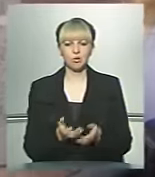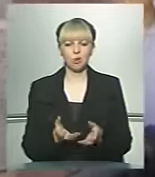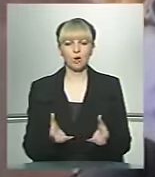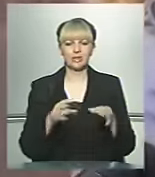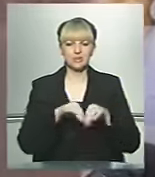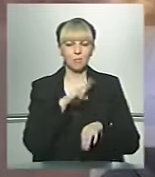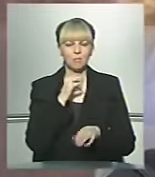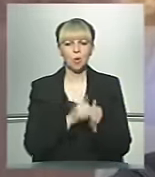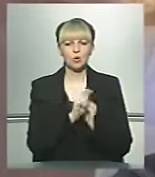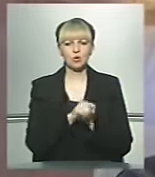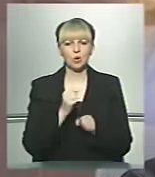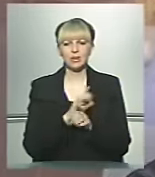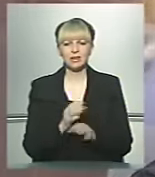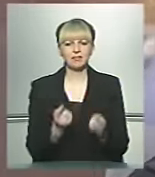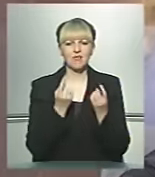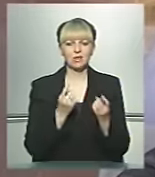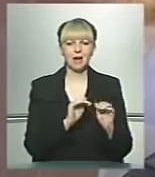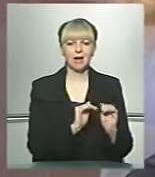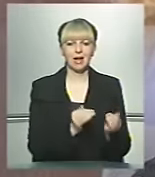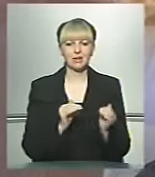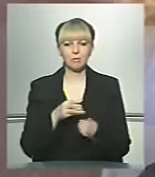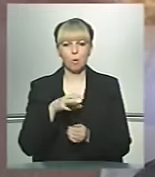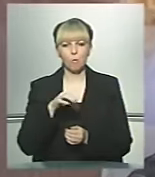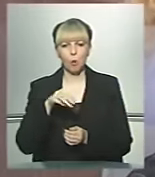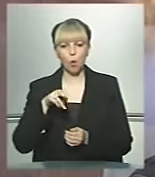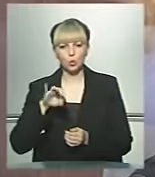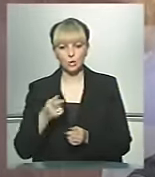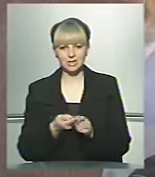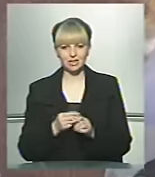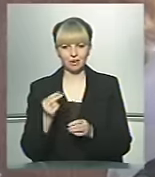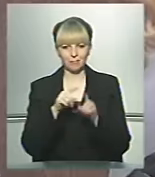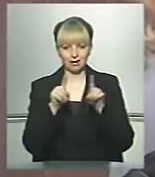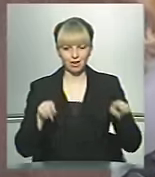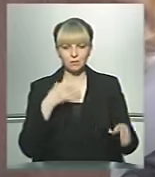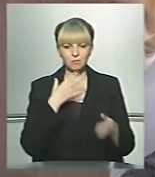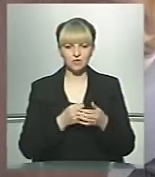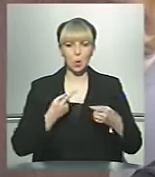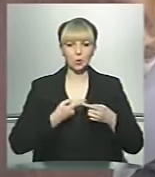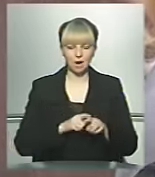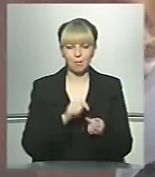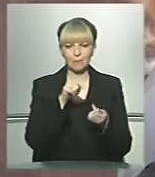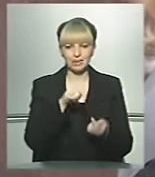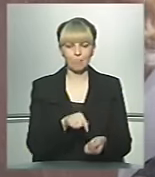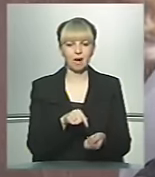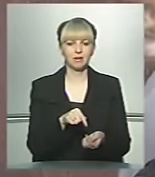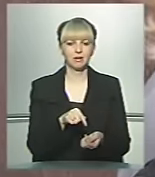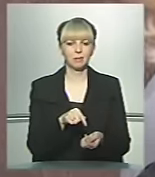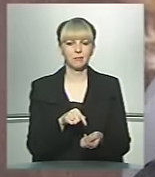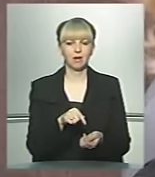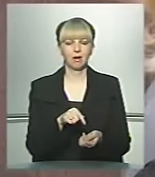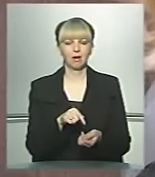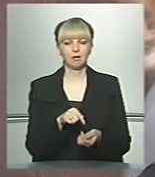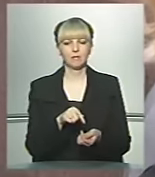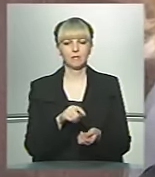багато, і кожен робив такий невеличкий елемент, модуль цієї картини в своїй техніці притаманні, в